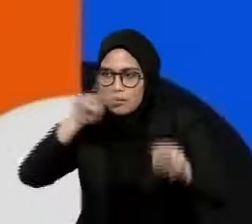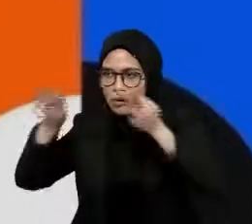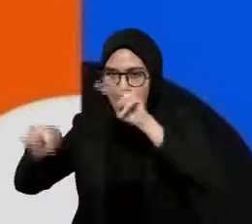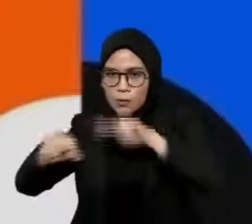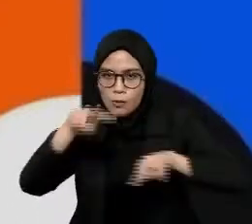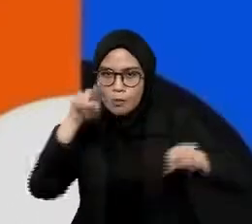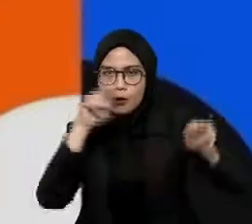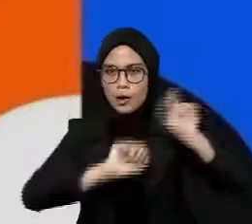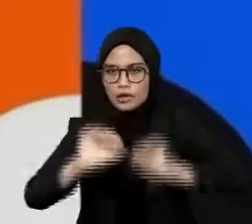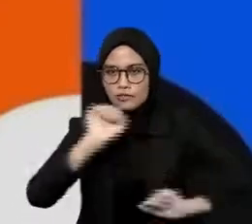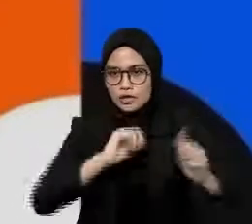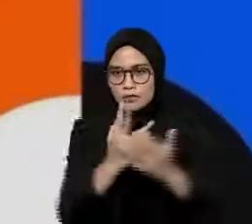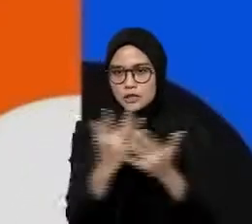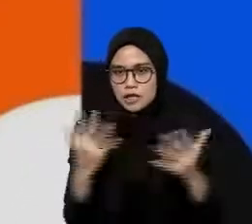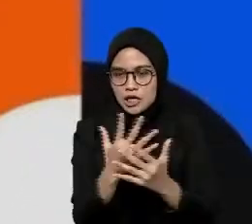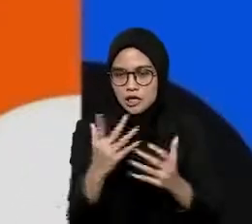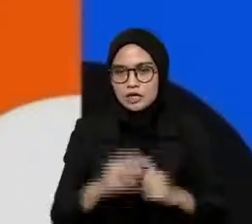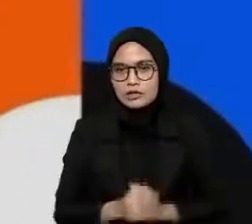secara komprehensif.